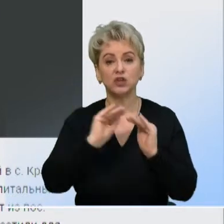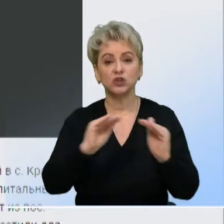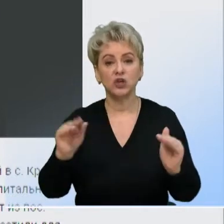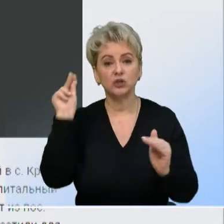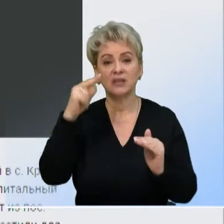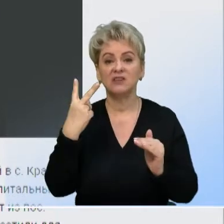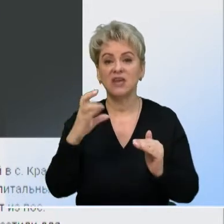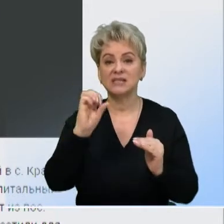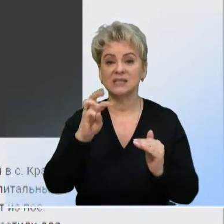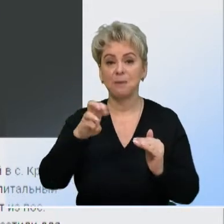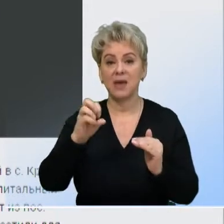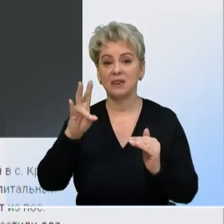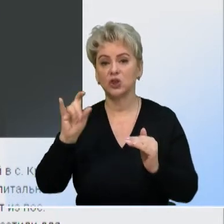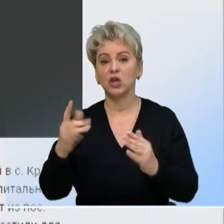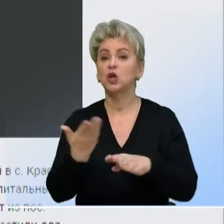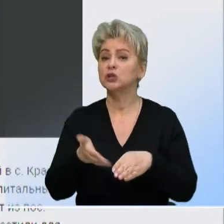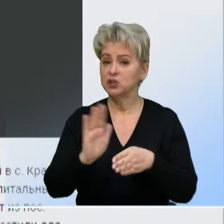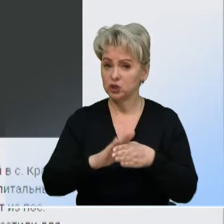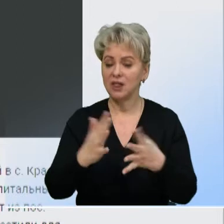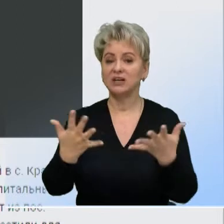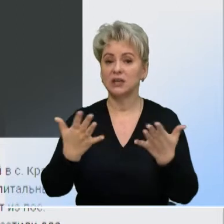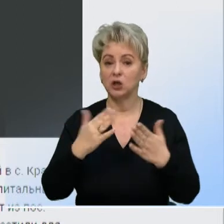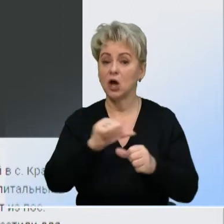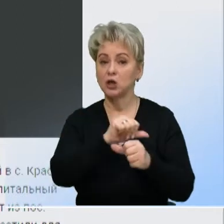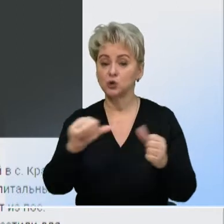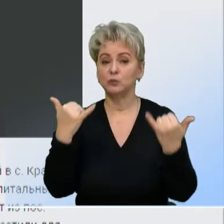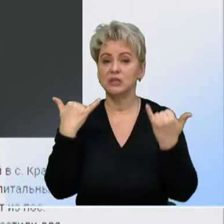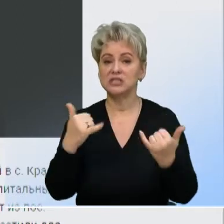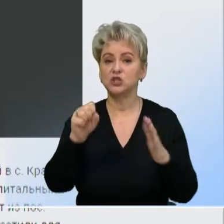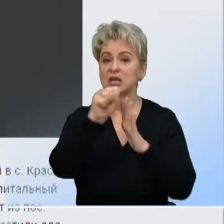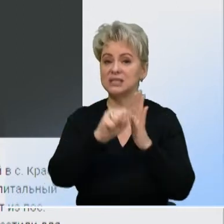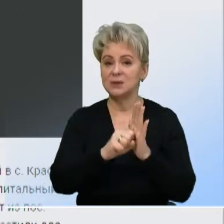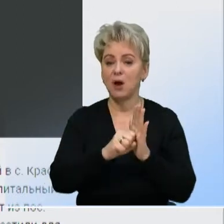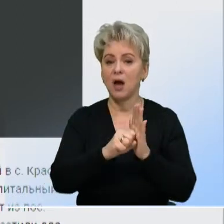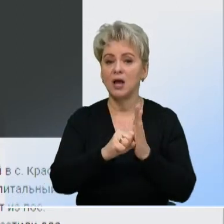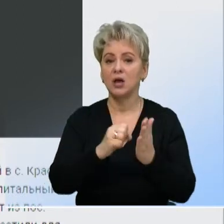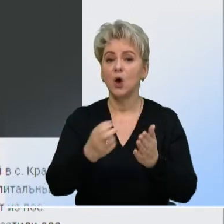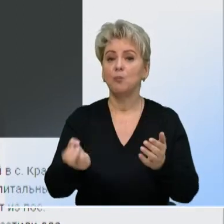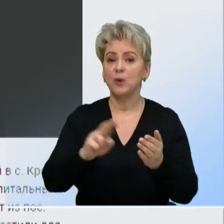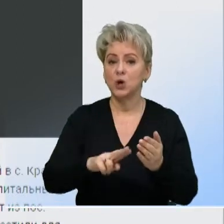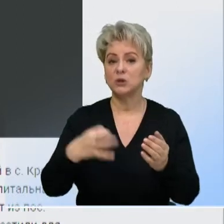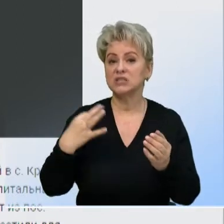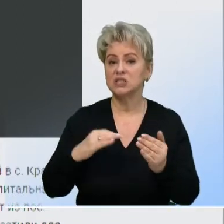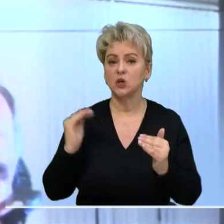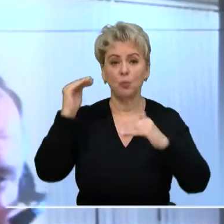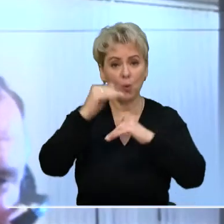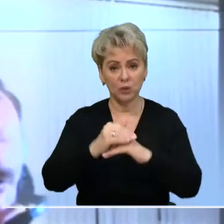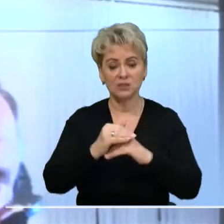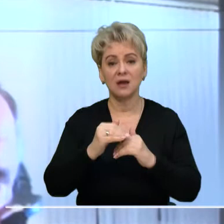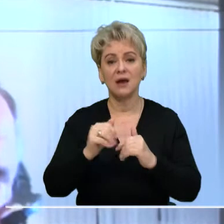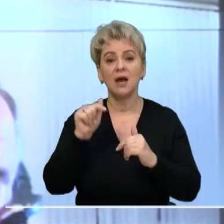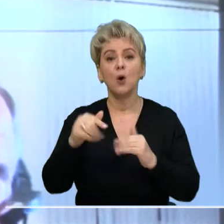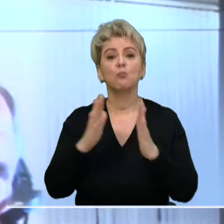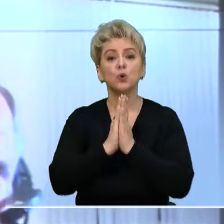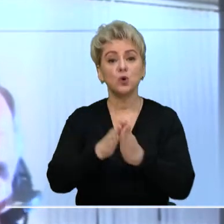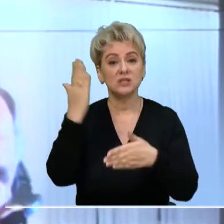Дети учатся в две смены. Ну, тяжеловато, конечно, особенно сейчас зимой приходит вот сын в позднее время суток.